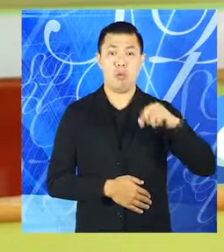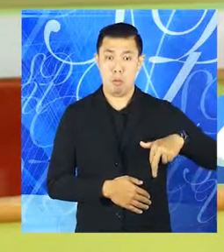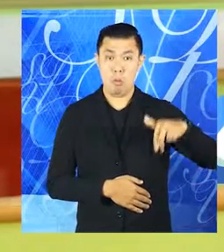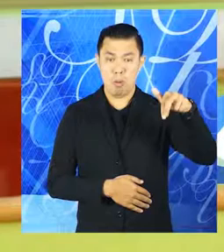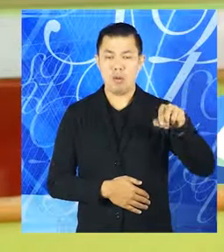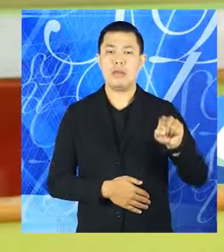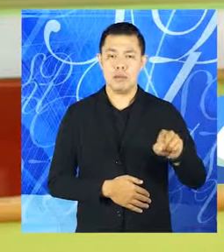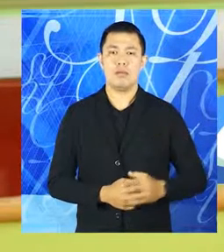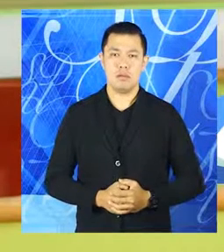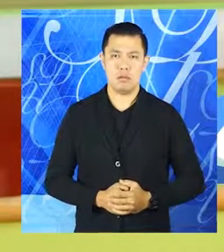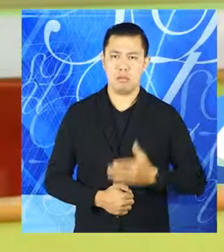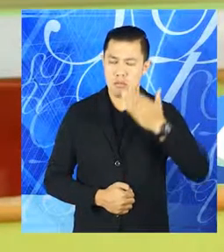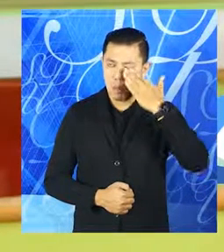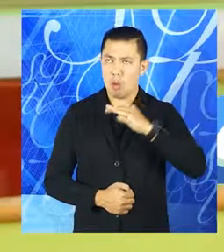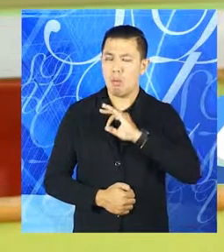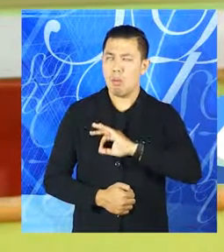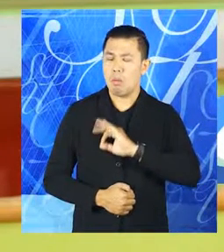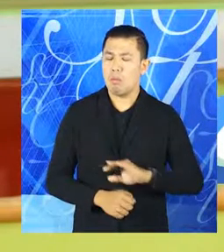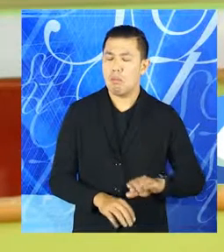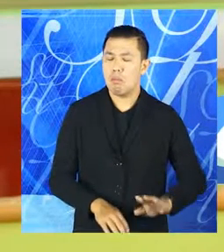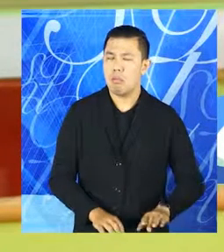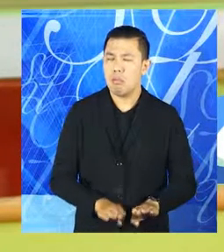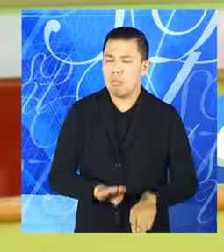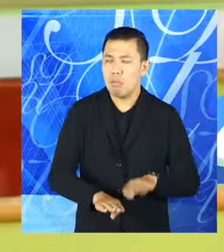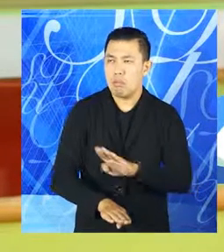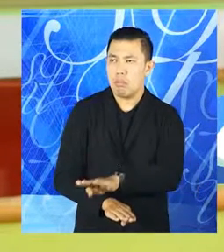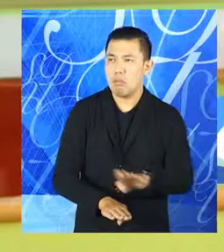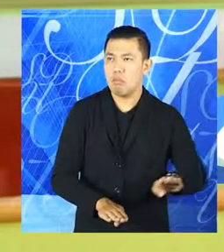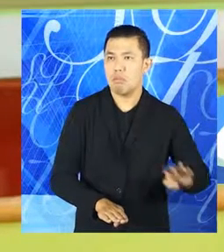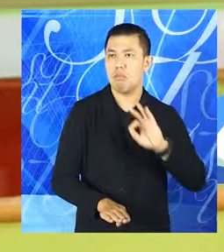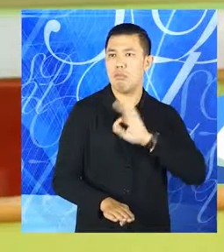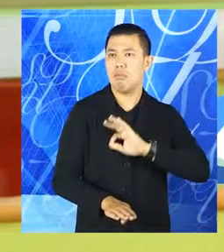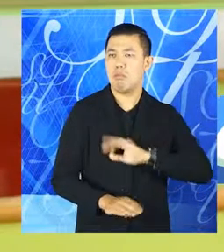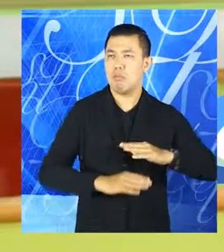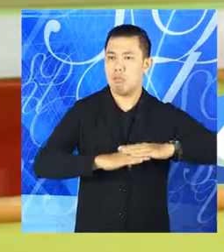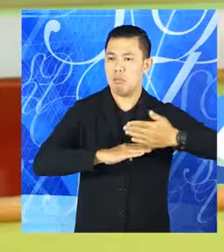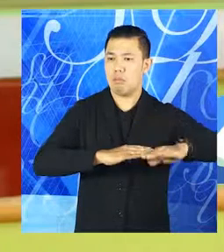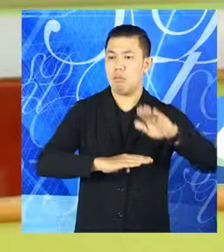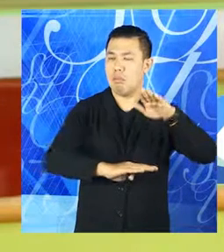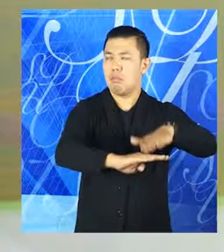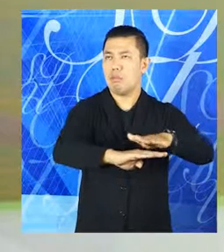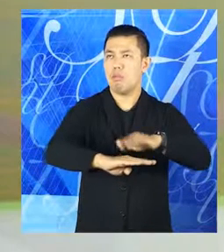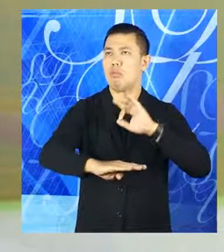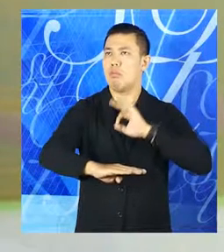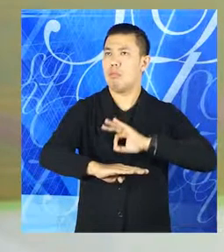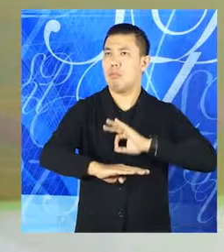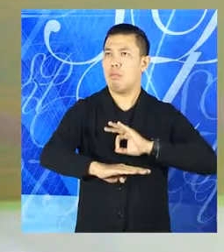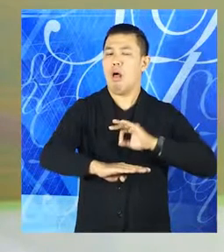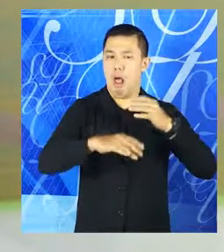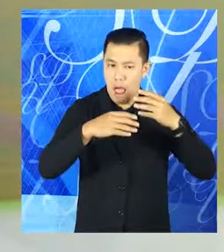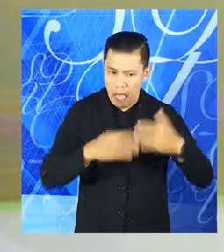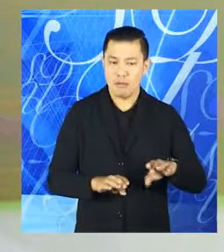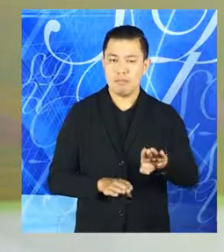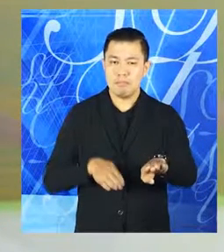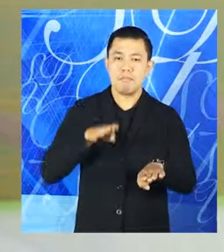จะต้องใช้เท้าสำรวจขั้นบันได1ขั้นแล้วนำเท้